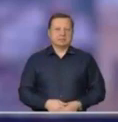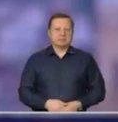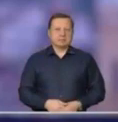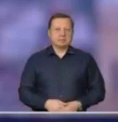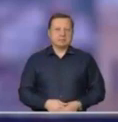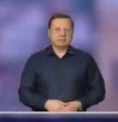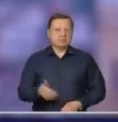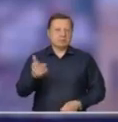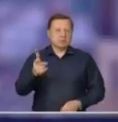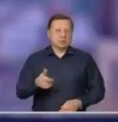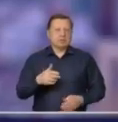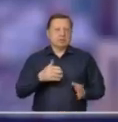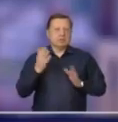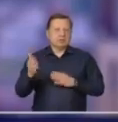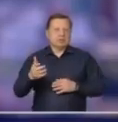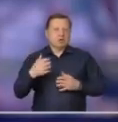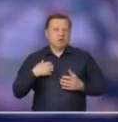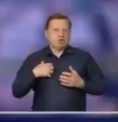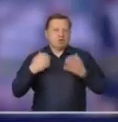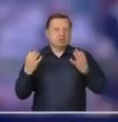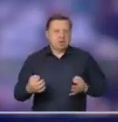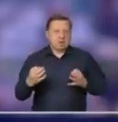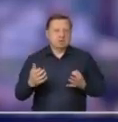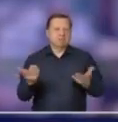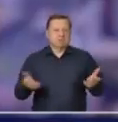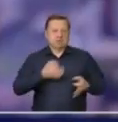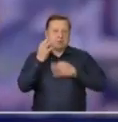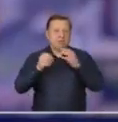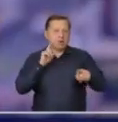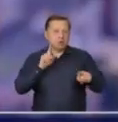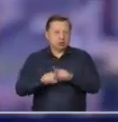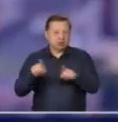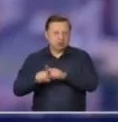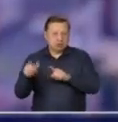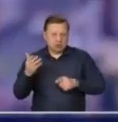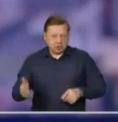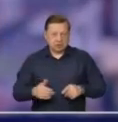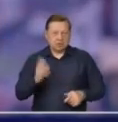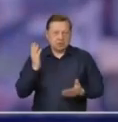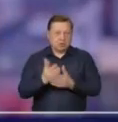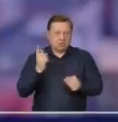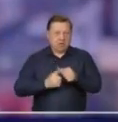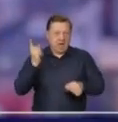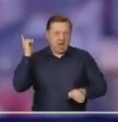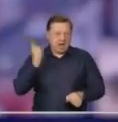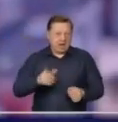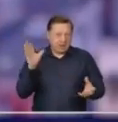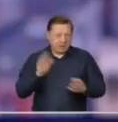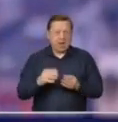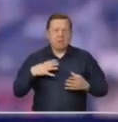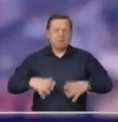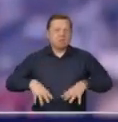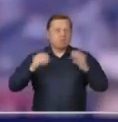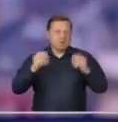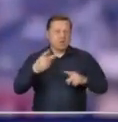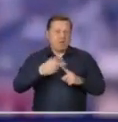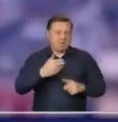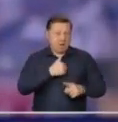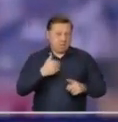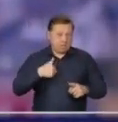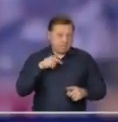W części muzycznej Teleekspresu gościmy dziś śpiewające siostry. Występują wspólnie od 20 lat, a zaczynały m.in. w programie Telewizji